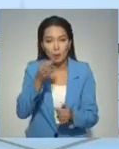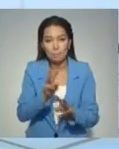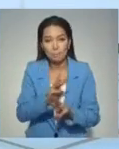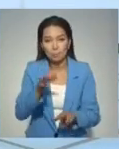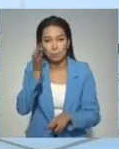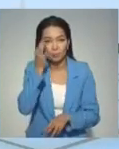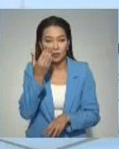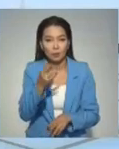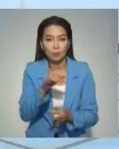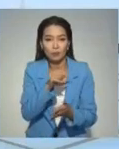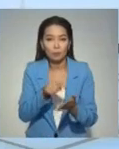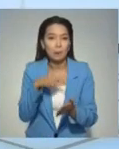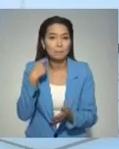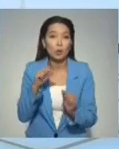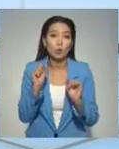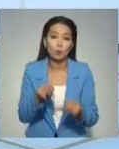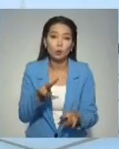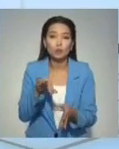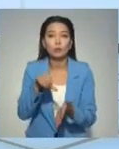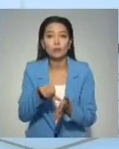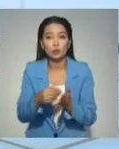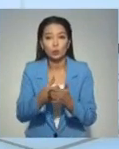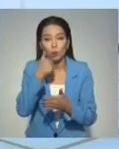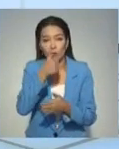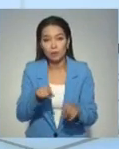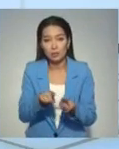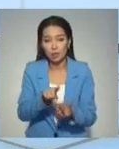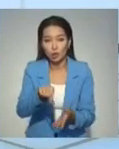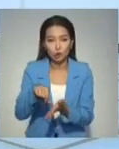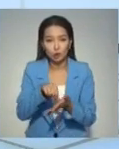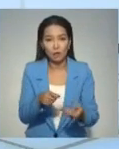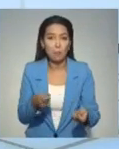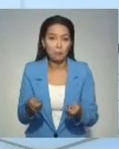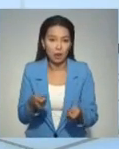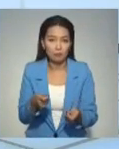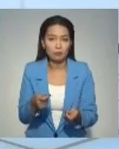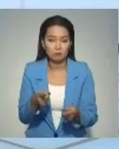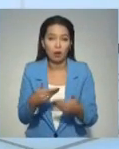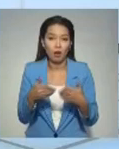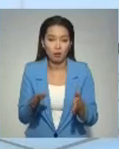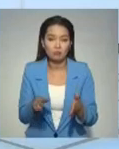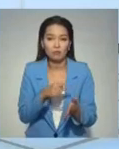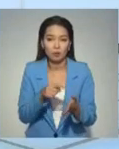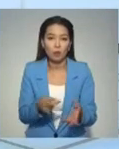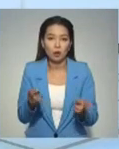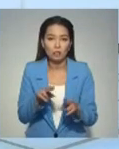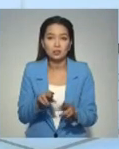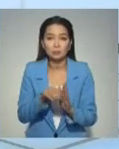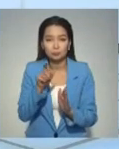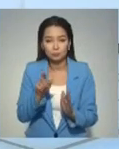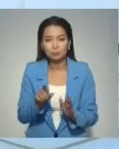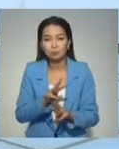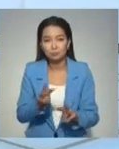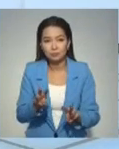президента. Можно ли вступить в Новый год с этим составом правительства, который, к слову, остается открытым. Ни один чиновник, правда, не усомнился в своих